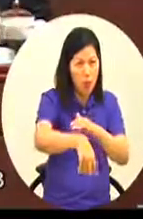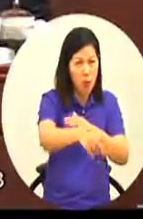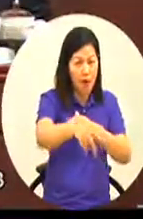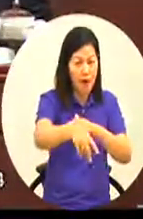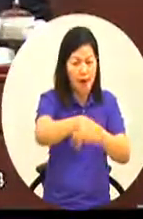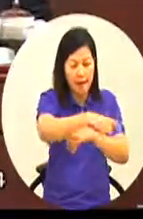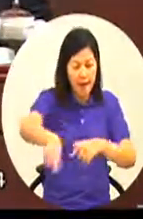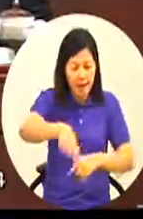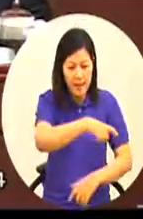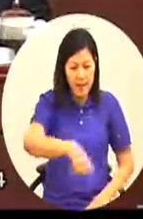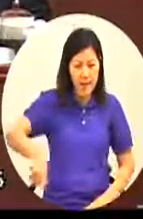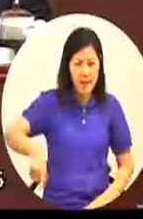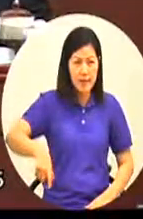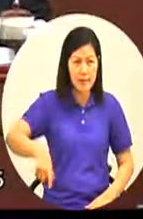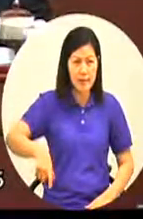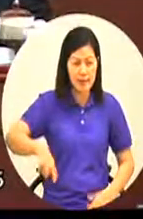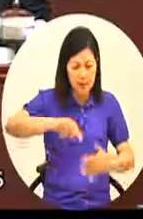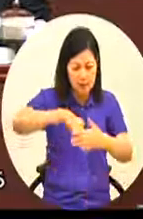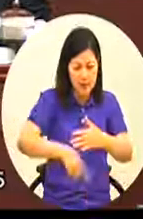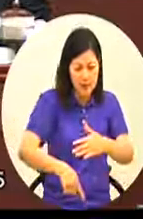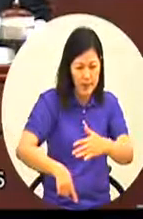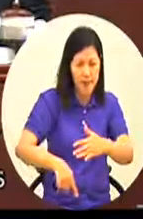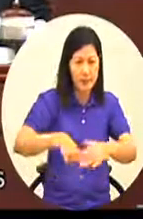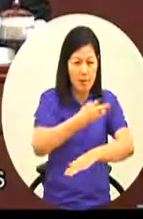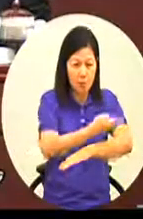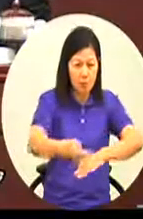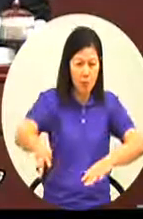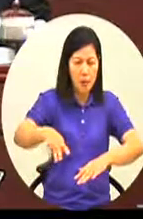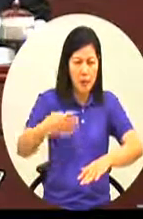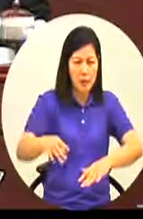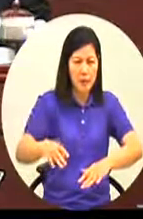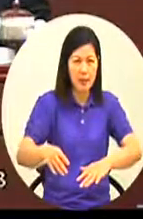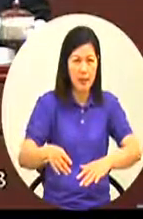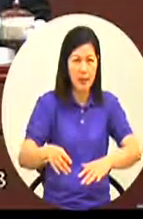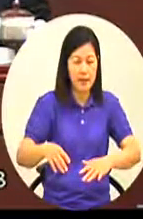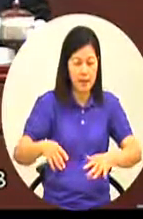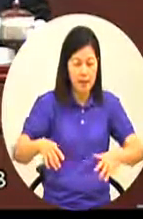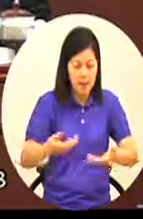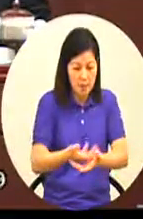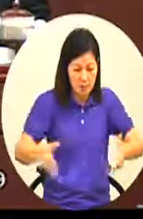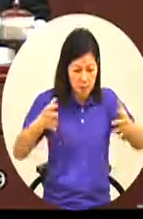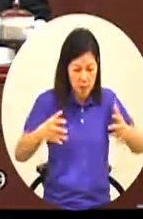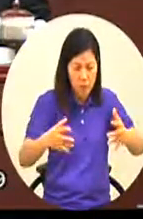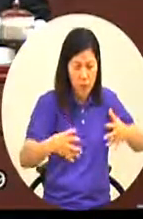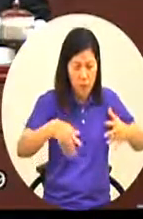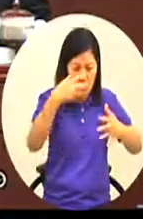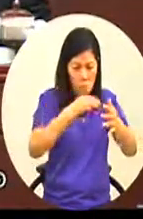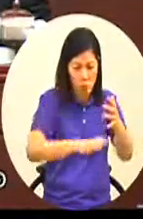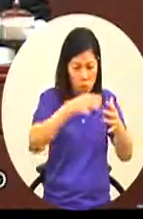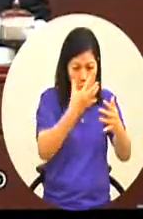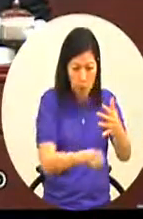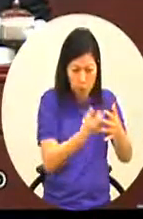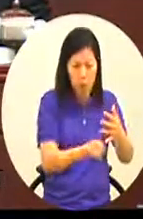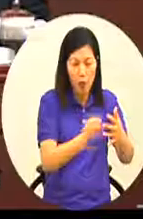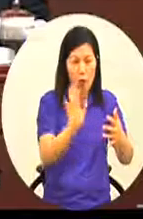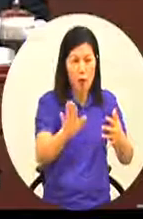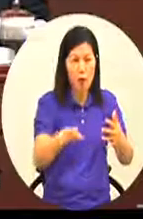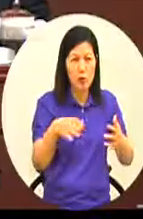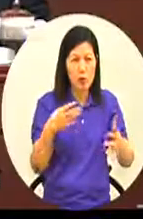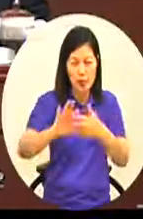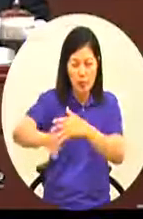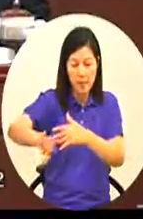我们挖了两条非常非常深的壕沟，我们还挖了滞洪的那个滞洪池，然后我们在整个旁边还有铁板